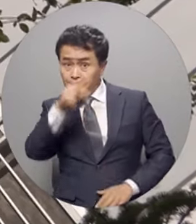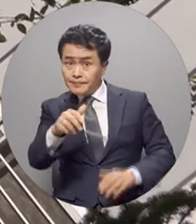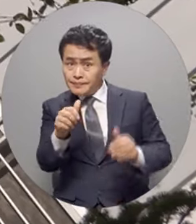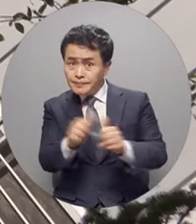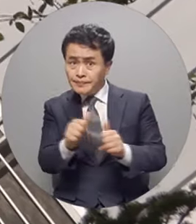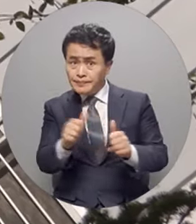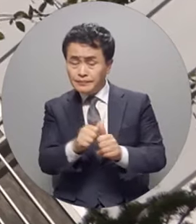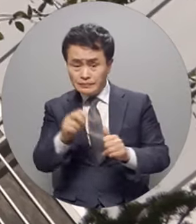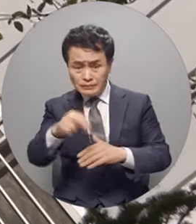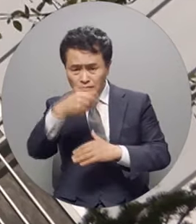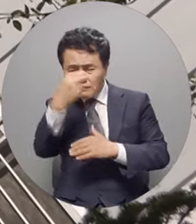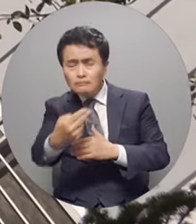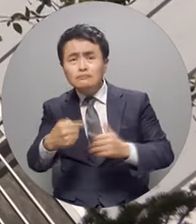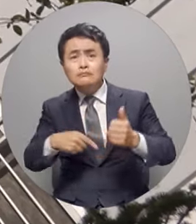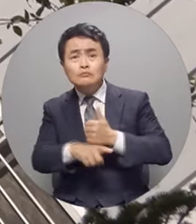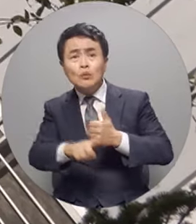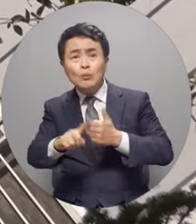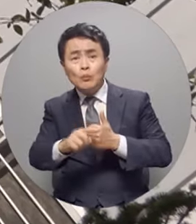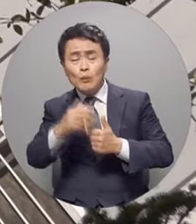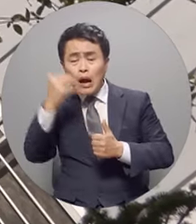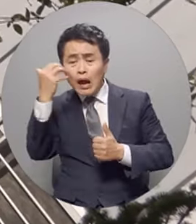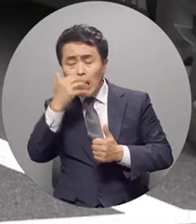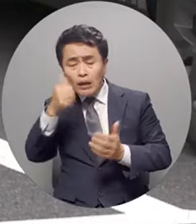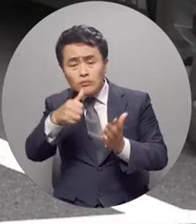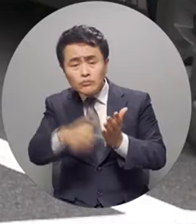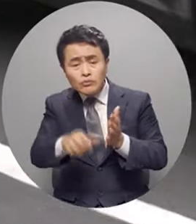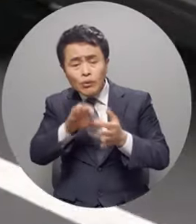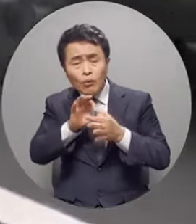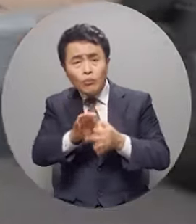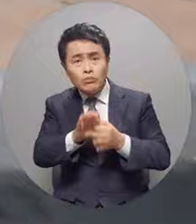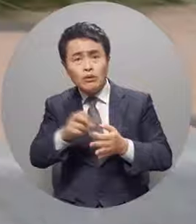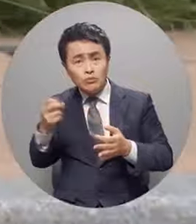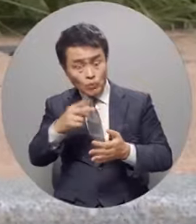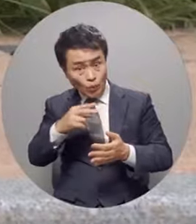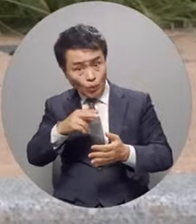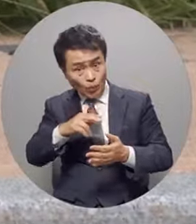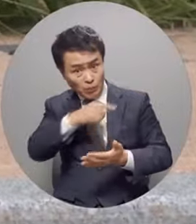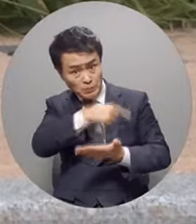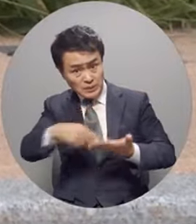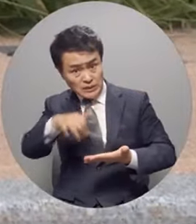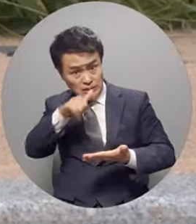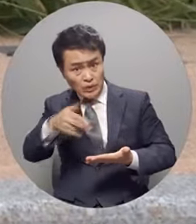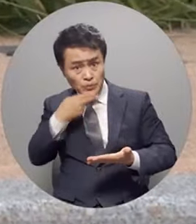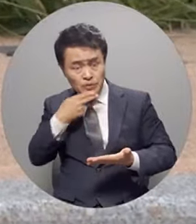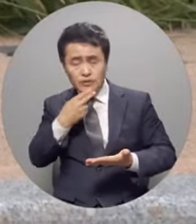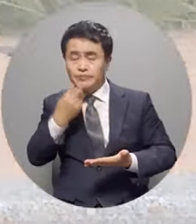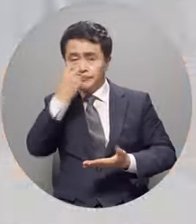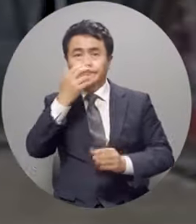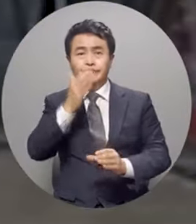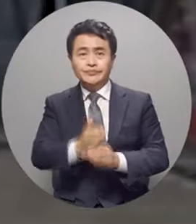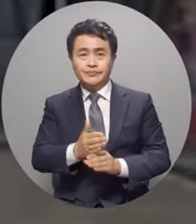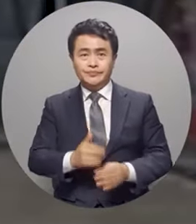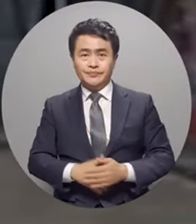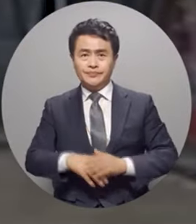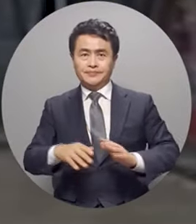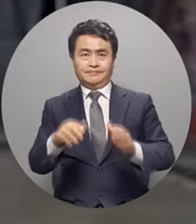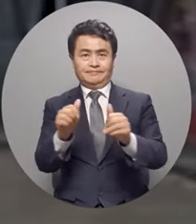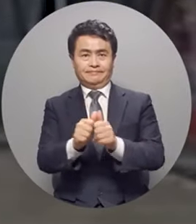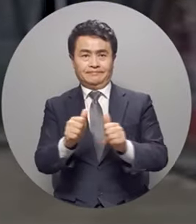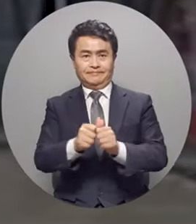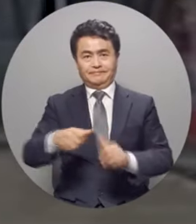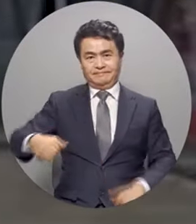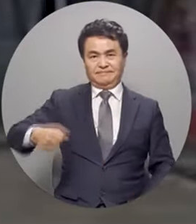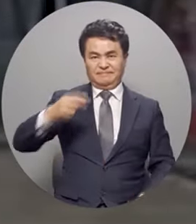남성이 뛰어내린 정확한 경위와 아동 성착취물 사건과 관련해 또 다른 피해자가 있는지 조사하고 있습니다. 한 남성이